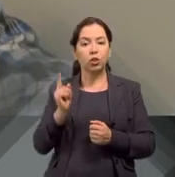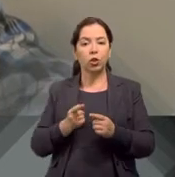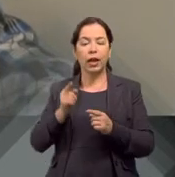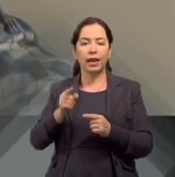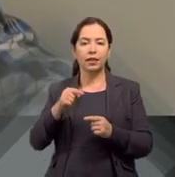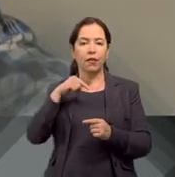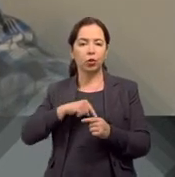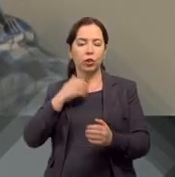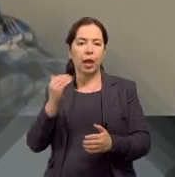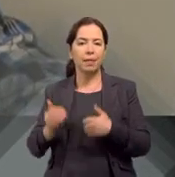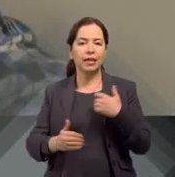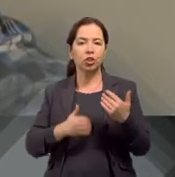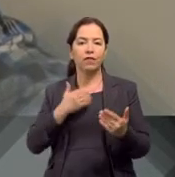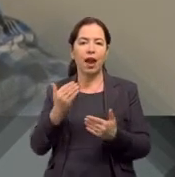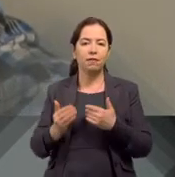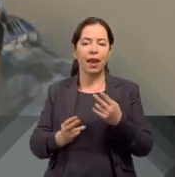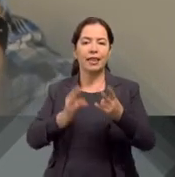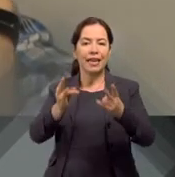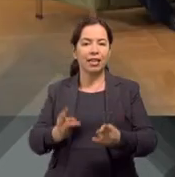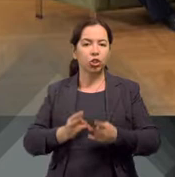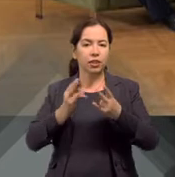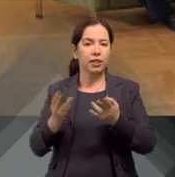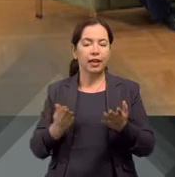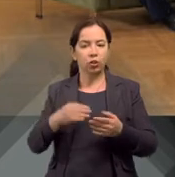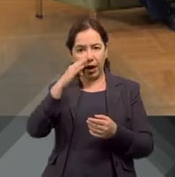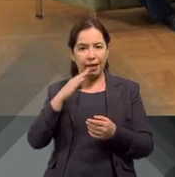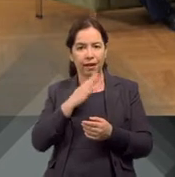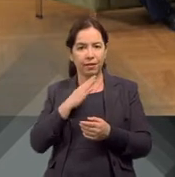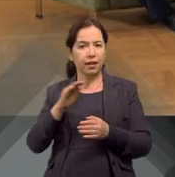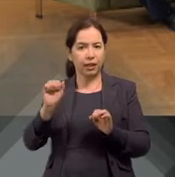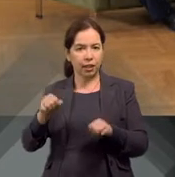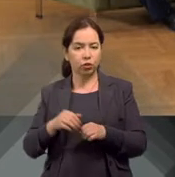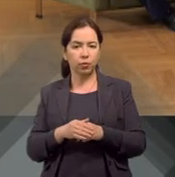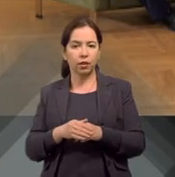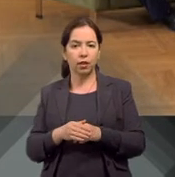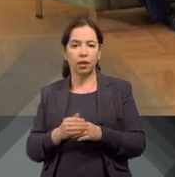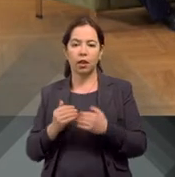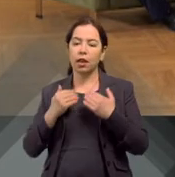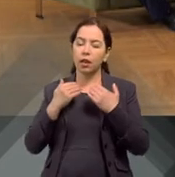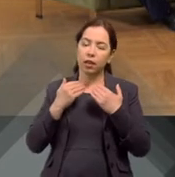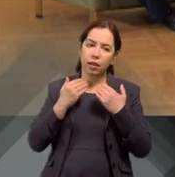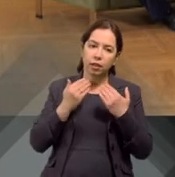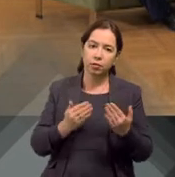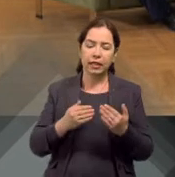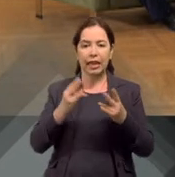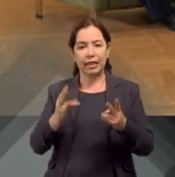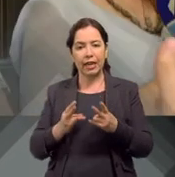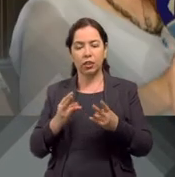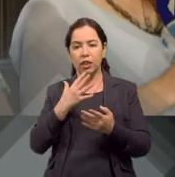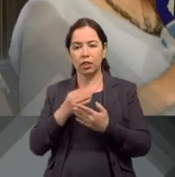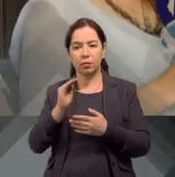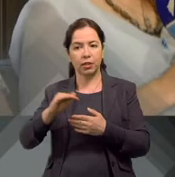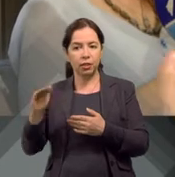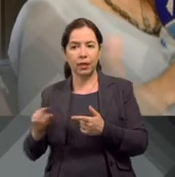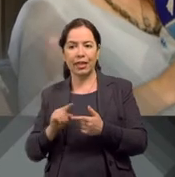внутреннее переживание нежности, которое родителям доступно. Спросить, нежны мы ли со своими детьми или нет, можно только